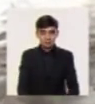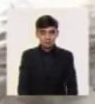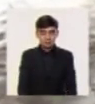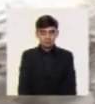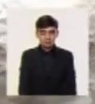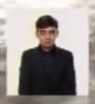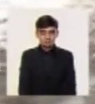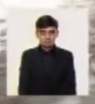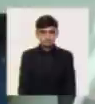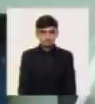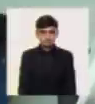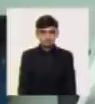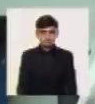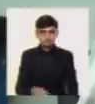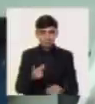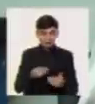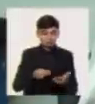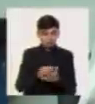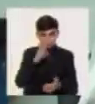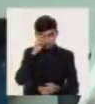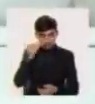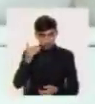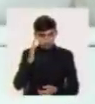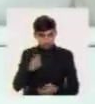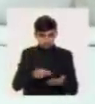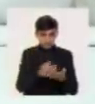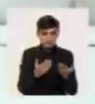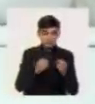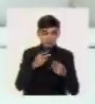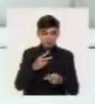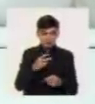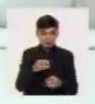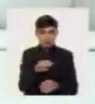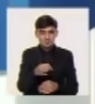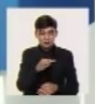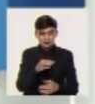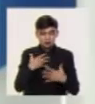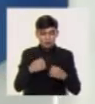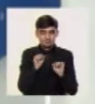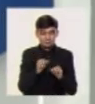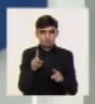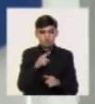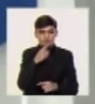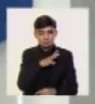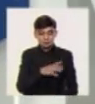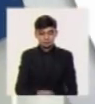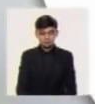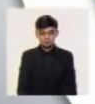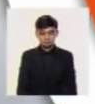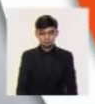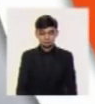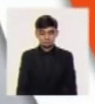Мен балаларыма да салдырмас едім. Қаражат бюджеттен төліне ме? Облыстық денсаулық сақтау басқармасы бұл жағдайға қатысты не дейді?